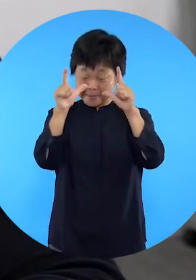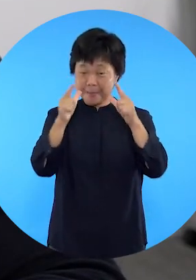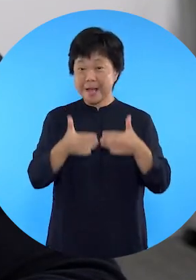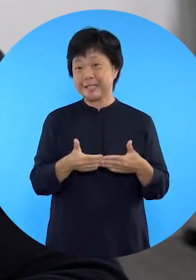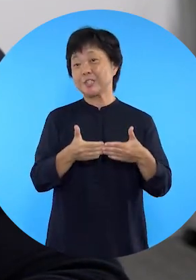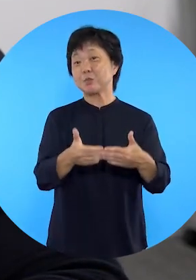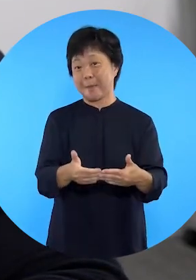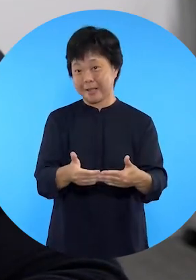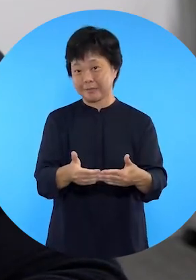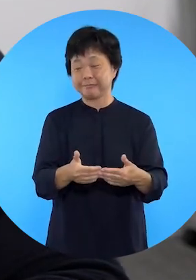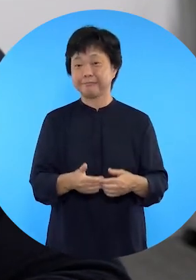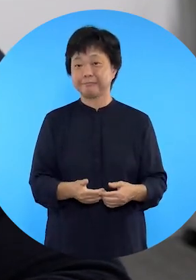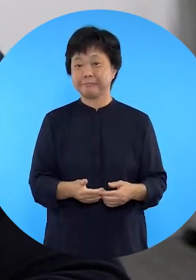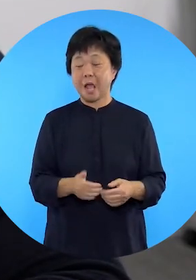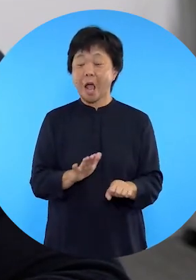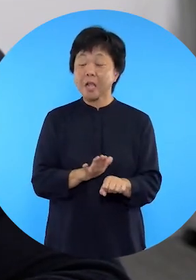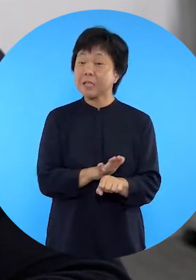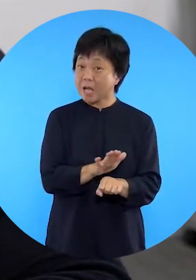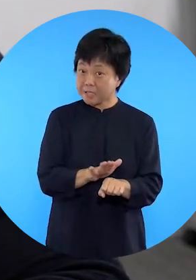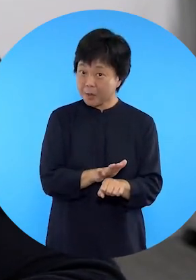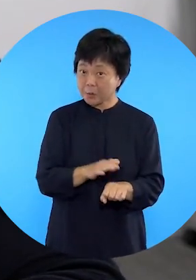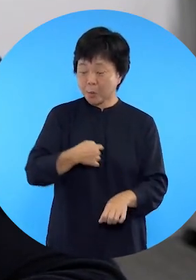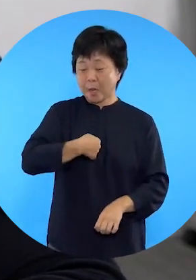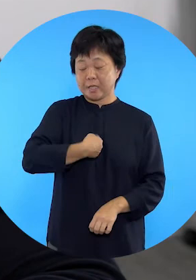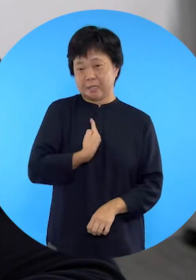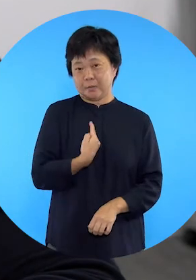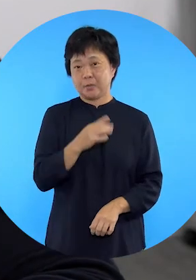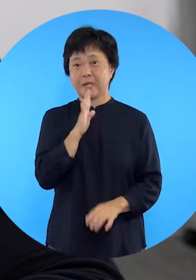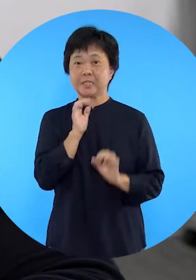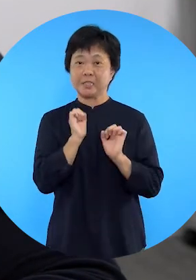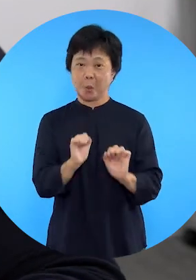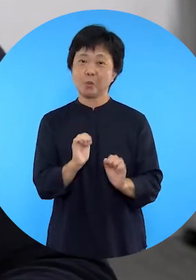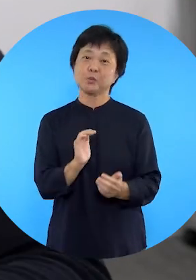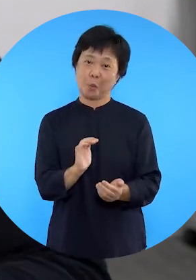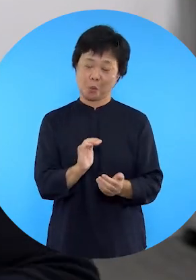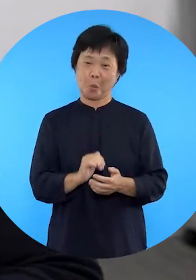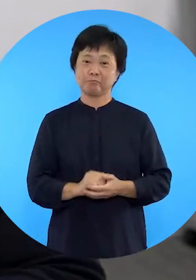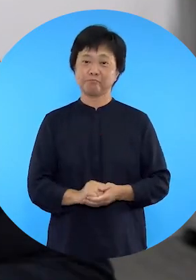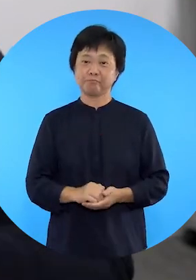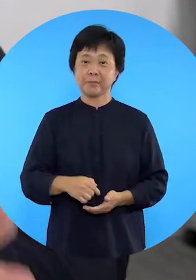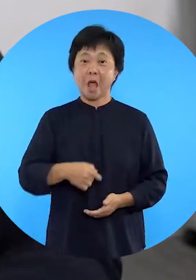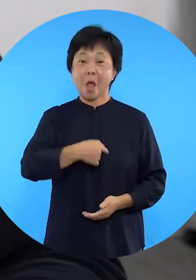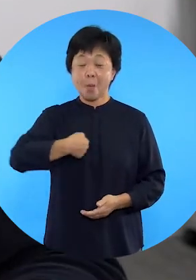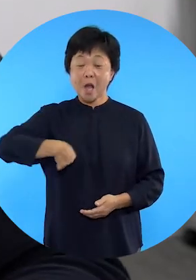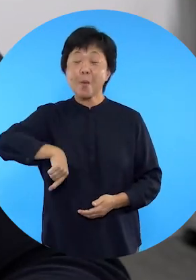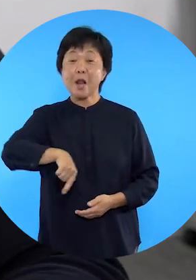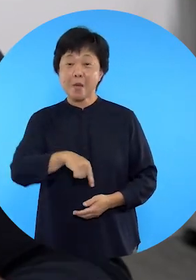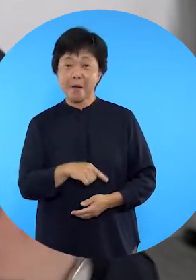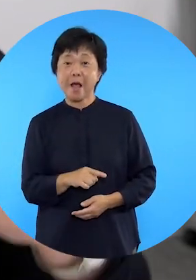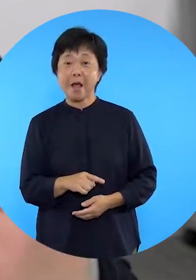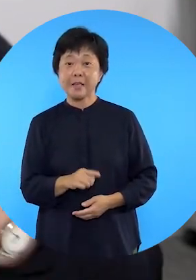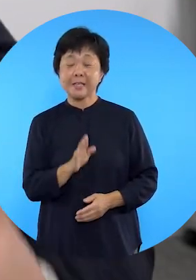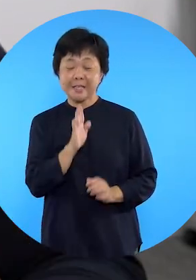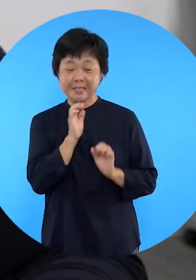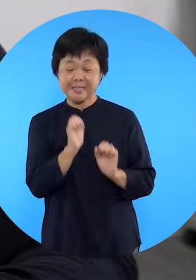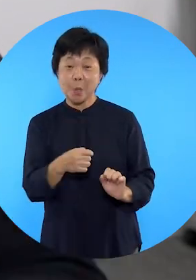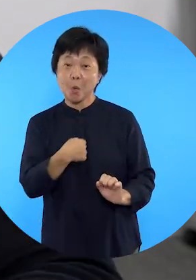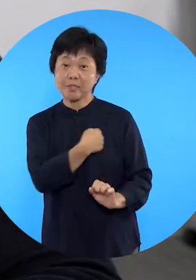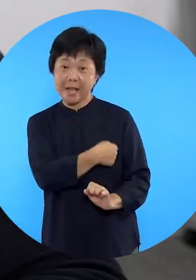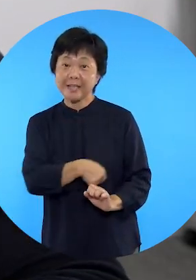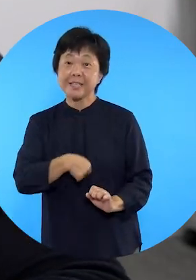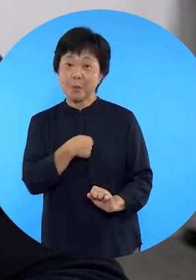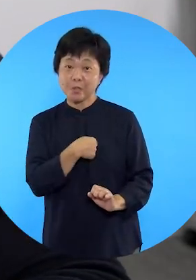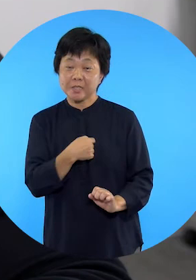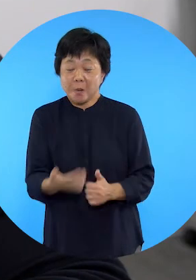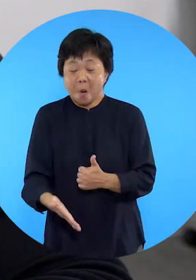ということですね。ただし大事なことは、あと実行するのはご本人ですので、私たちはプラスアルファ実行したいというモチ